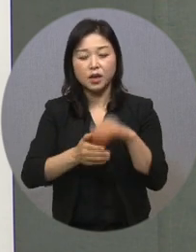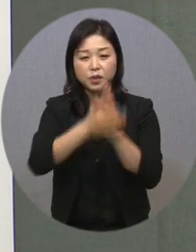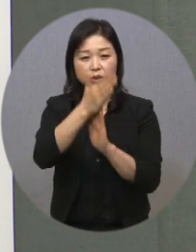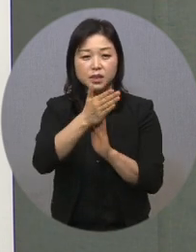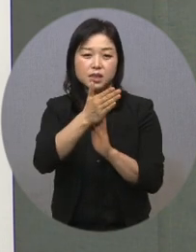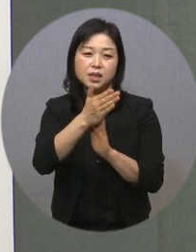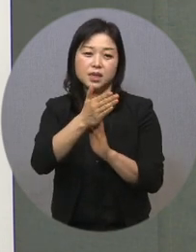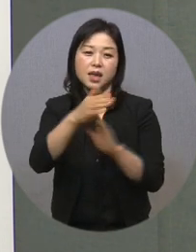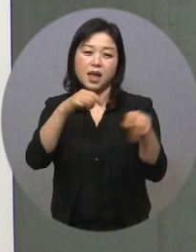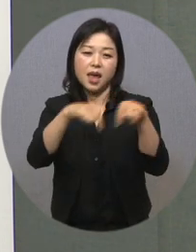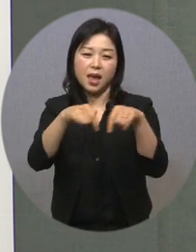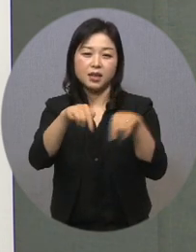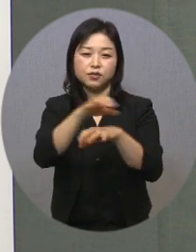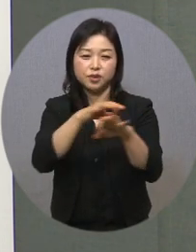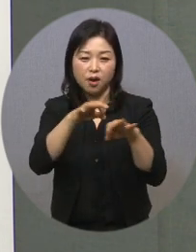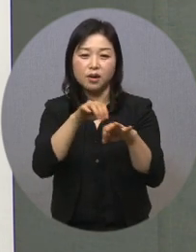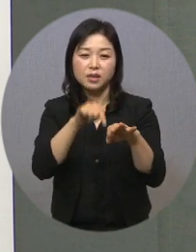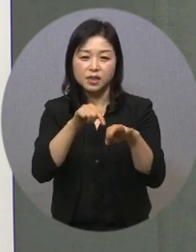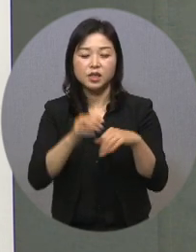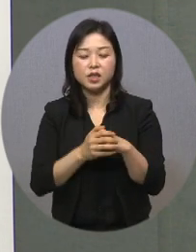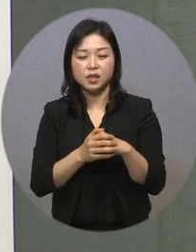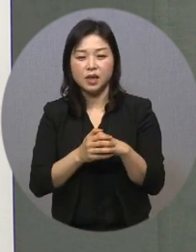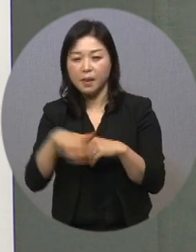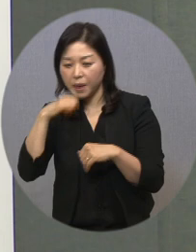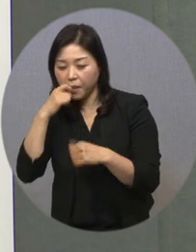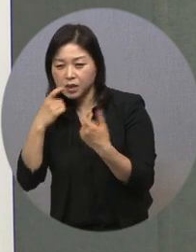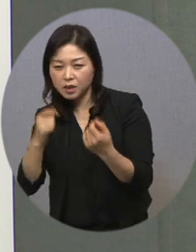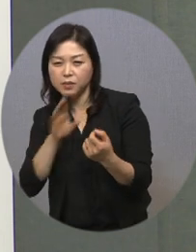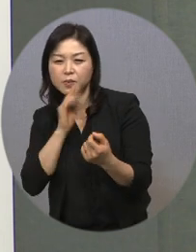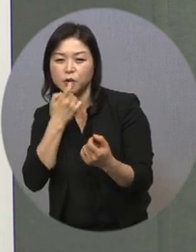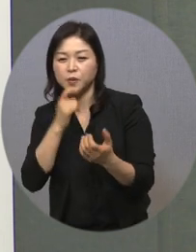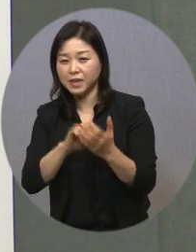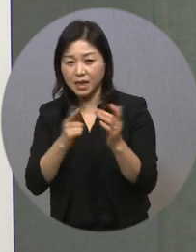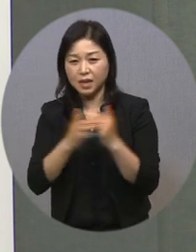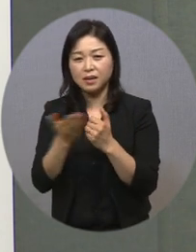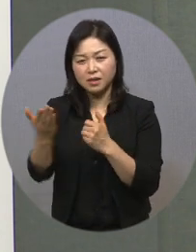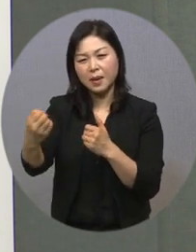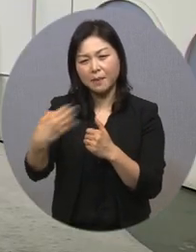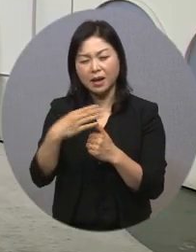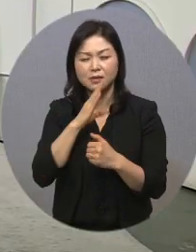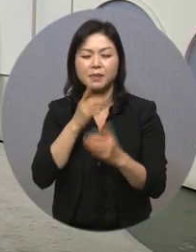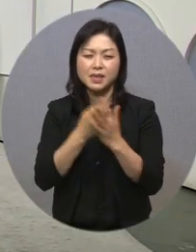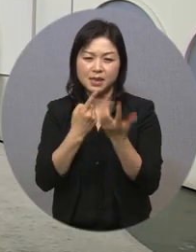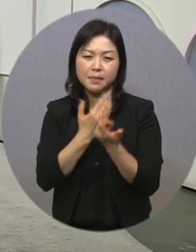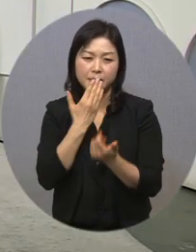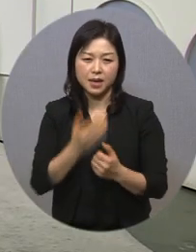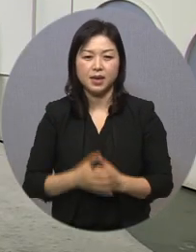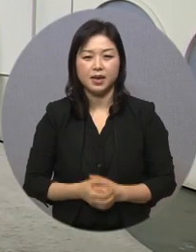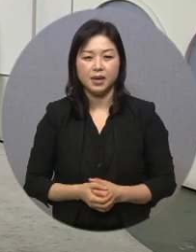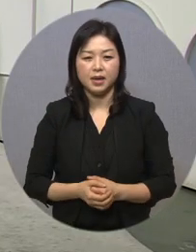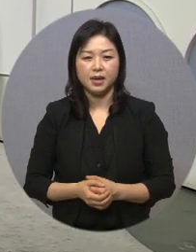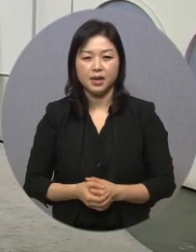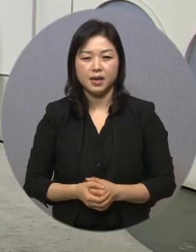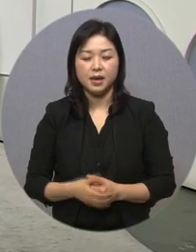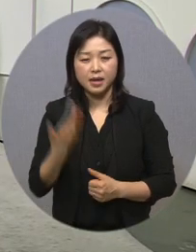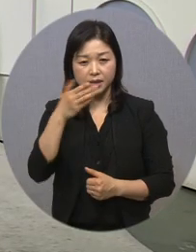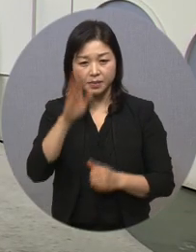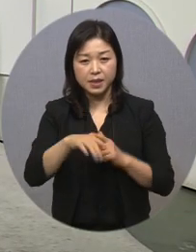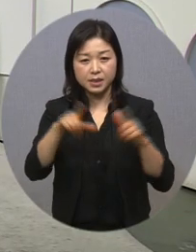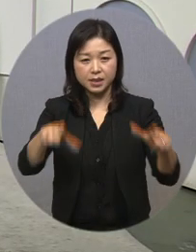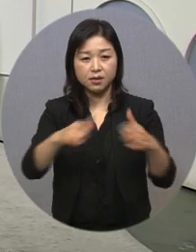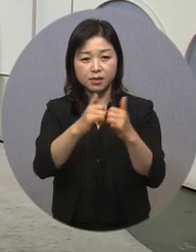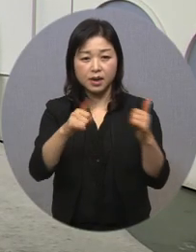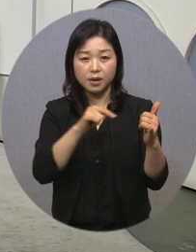그렇게 밥 먹듯이 쉬운 건 아니니까 물론 이해는 갑니다만은, 많은 그 지역